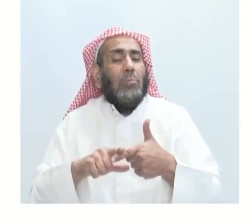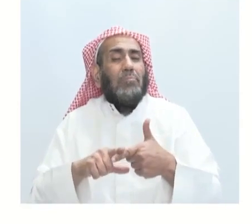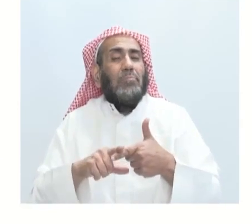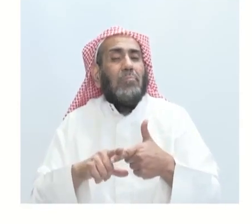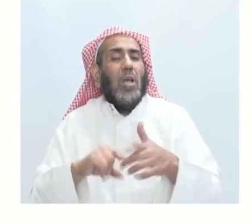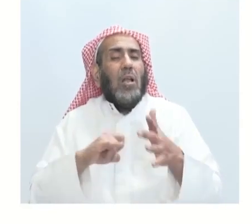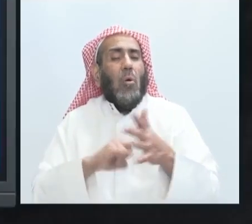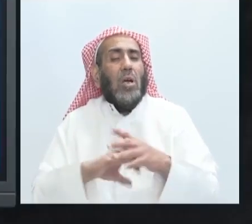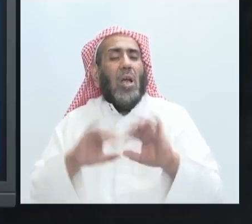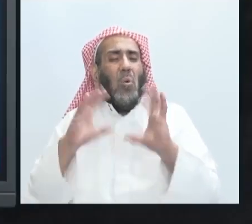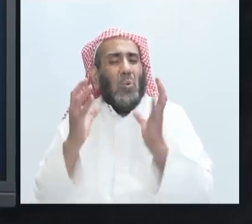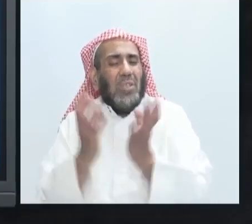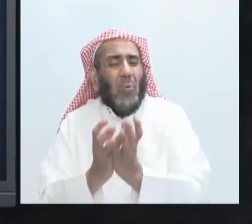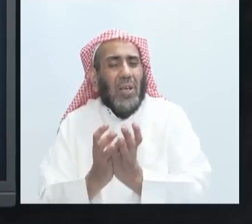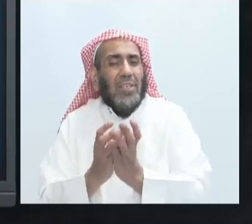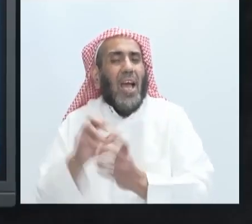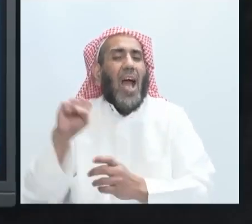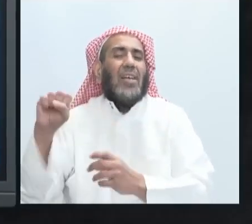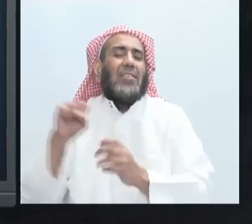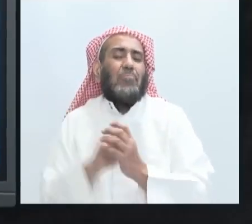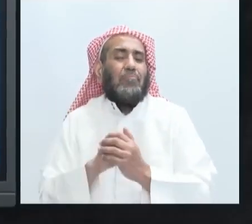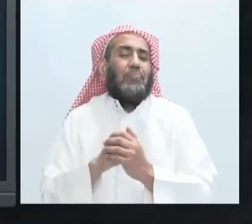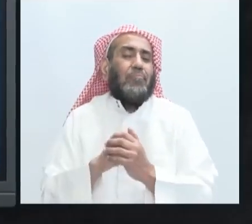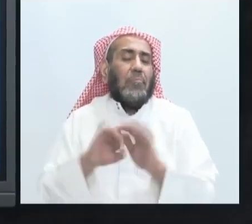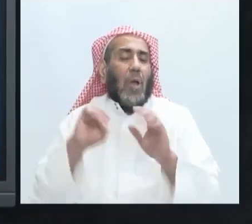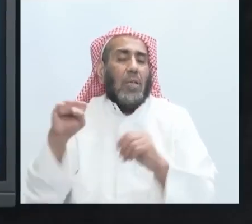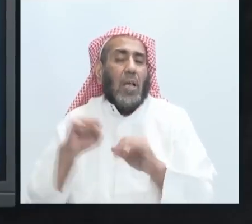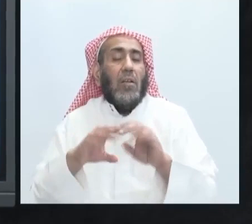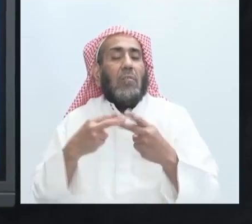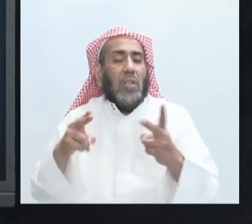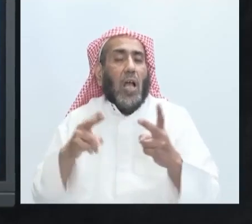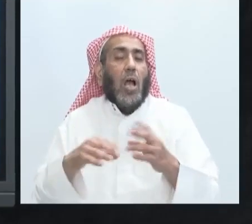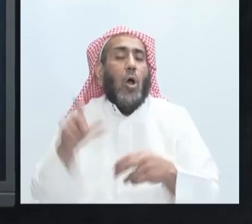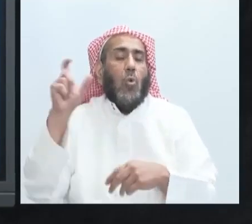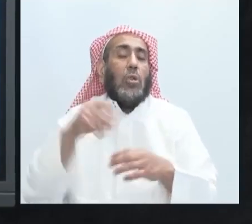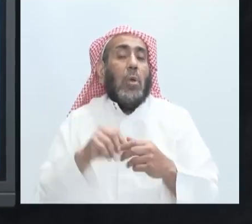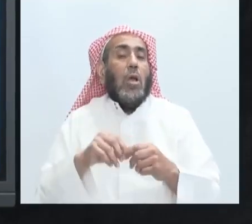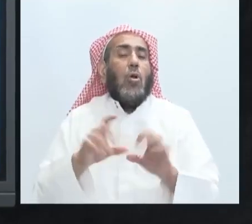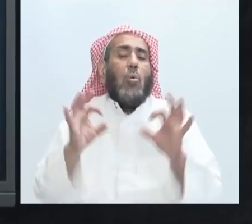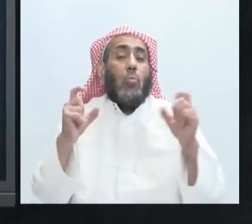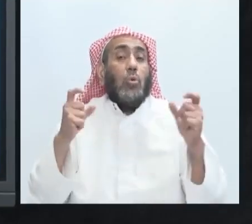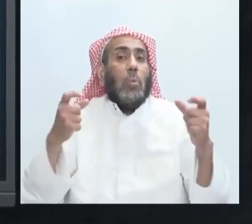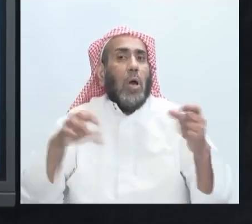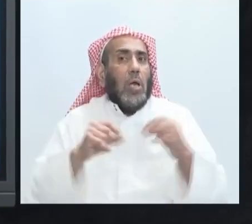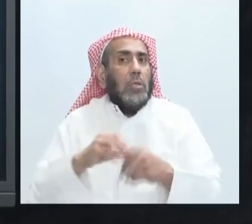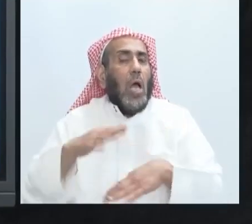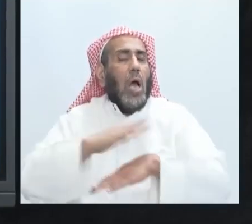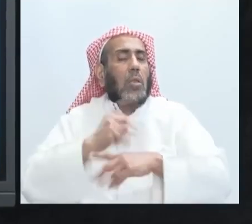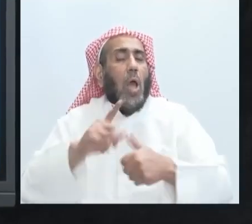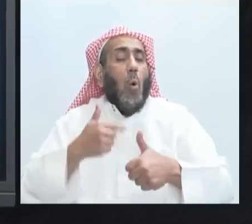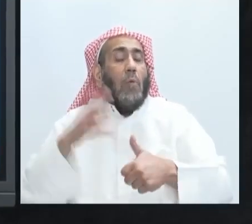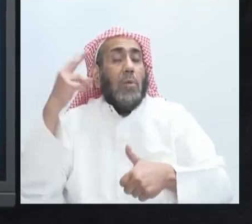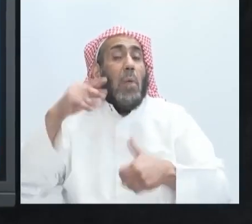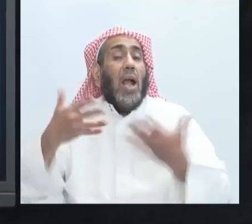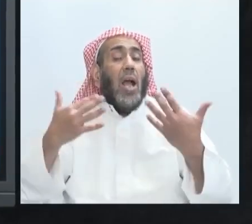طبعا صالونات او يسمى بنوادي هنا نوادي يعني خاصه فيفتحها الادباء مؤتمرات ادبيه ايضا اقيم في اول مؤتمر